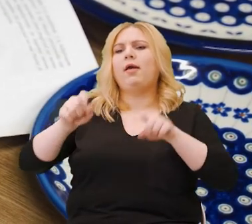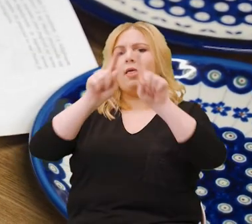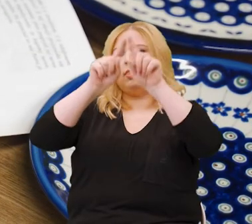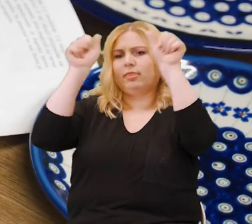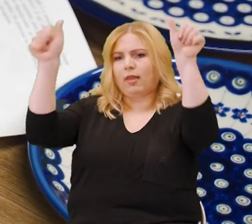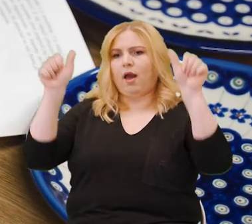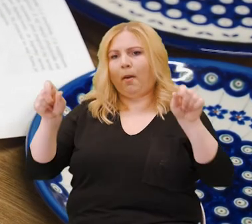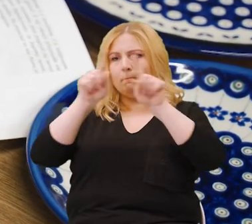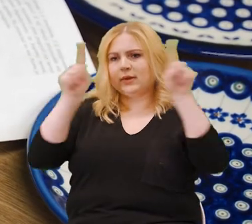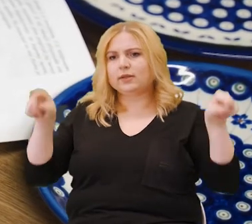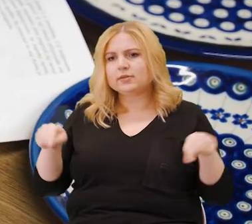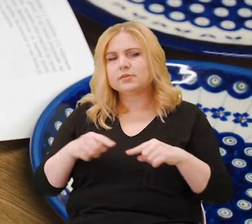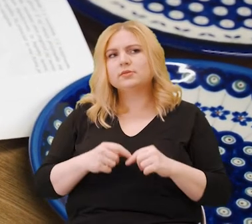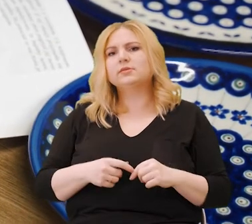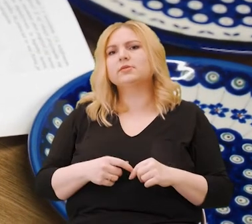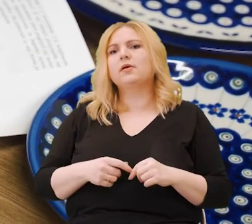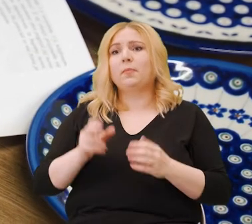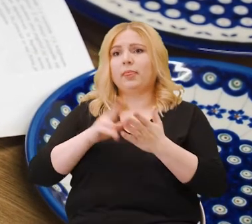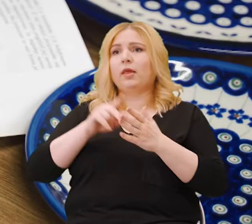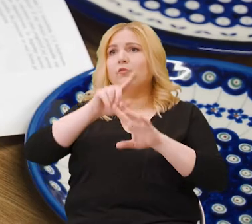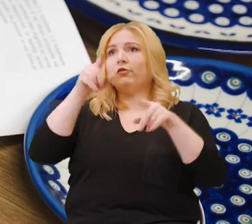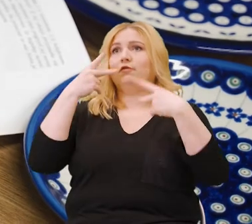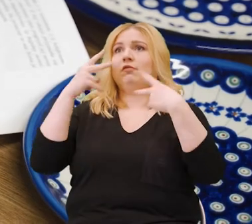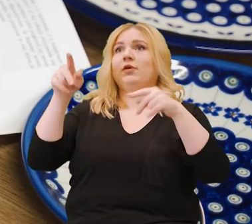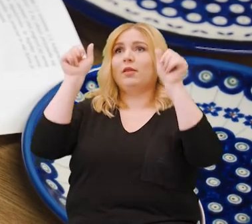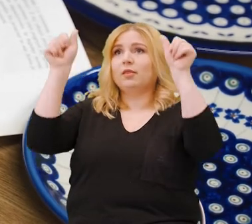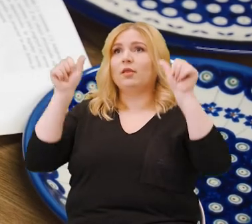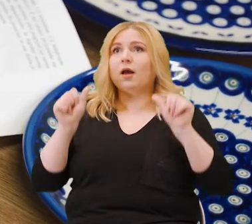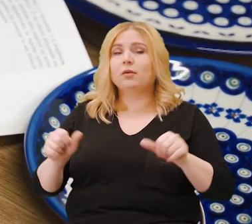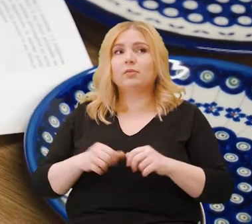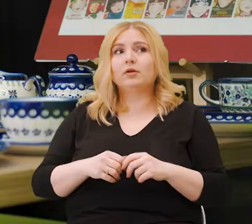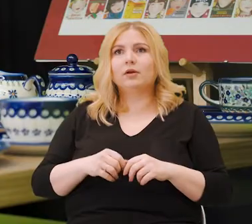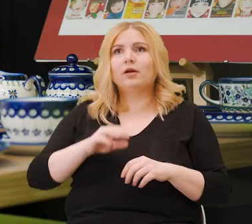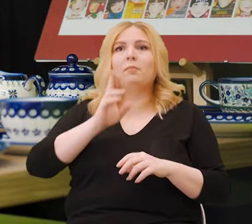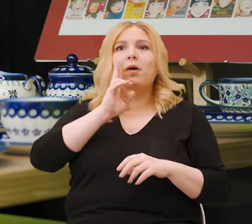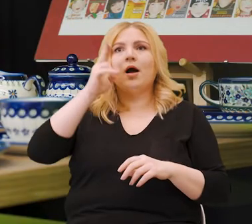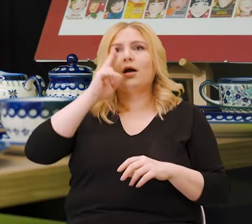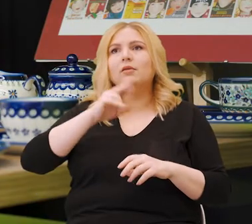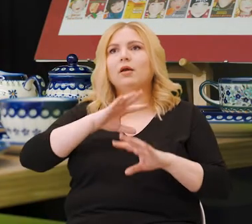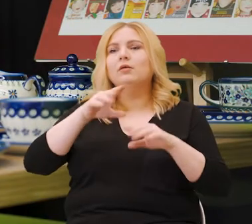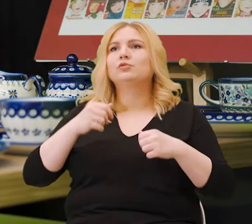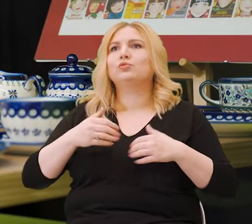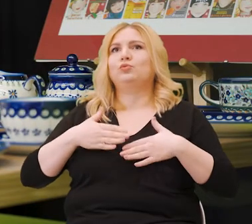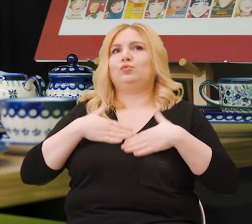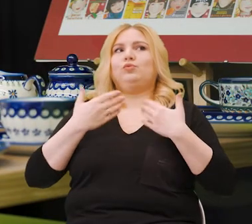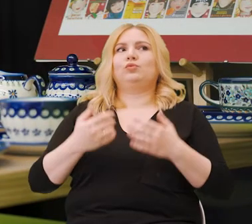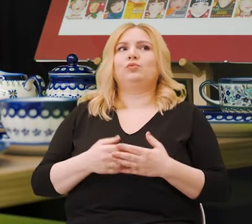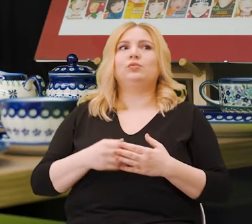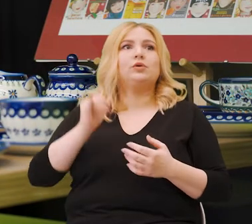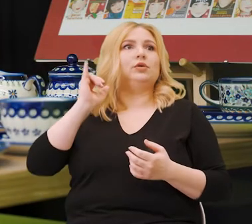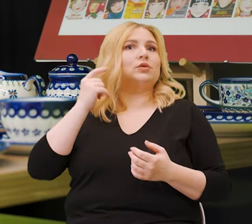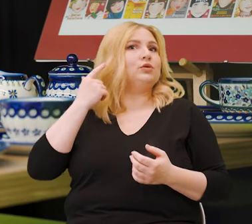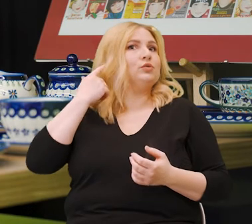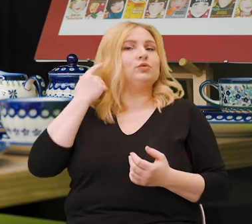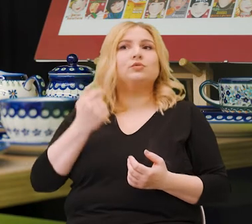tej, która zawsze wisiała nad stołem. Na jej widok nasi rodzice okazali wspólne zdumienie. A